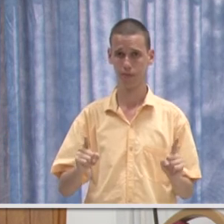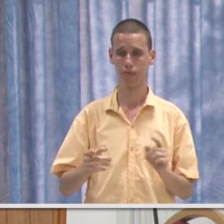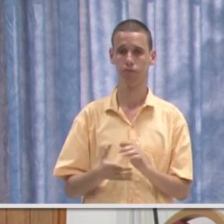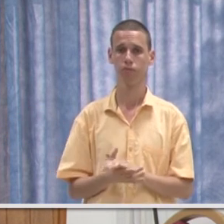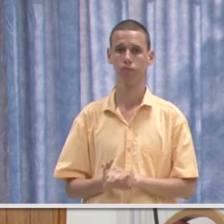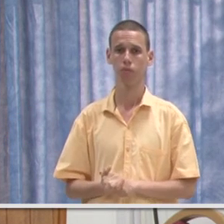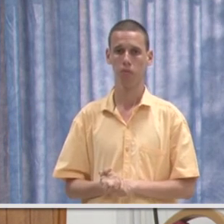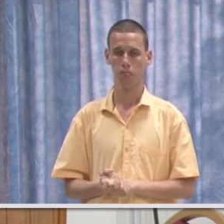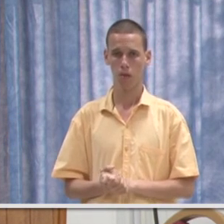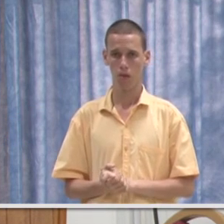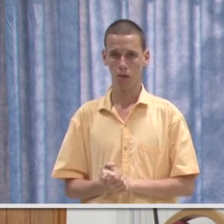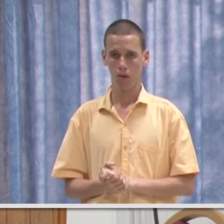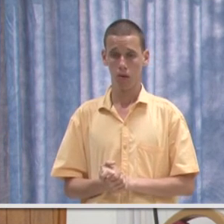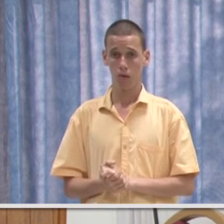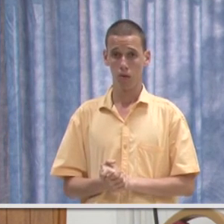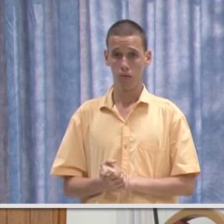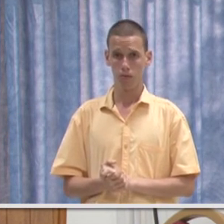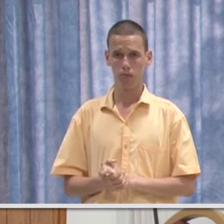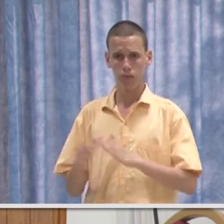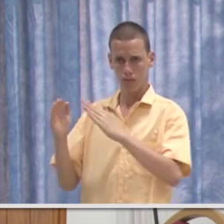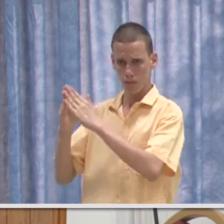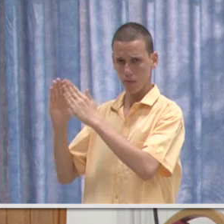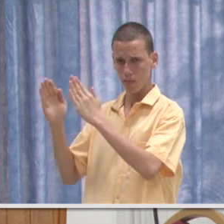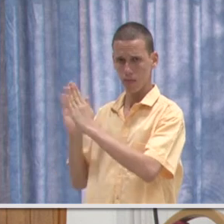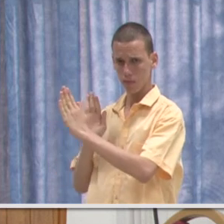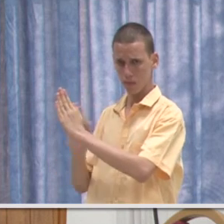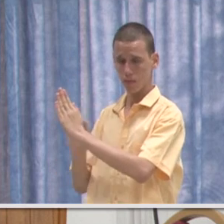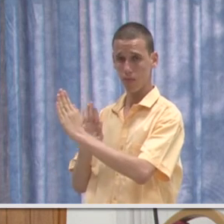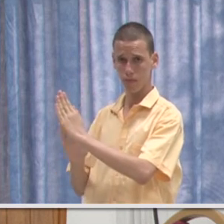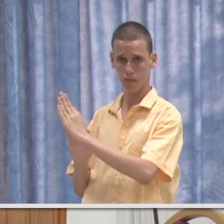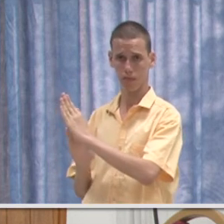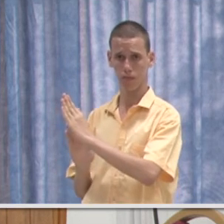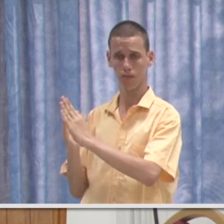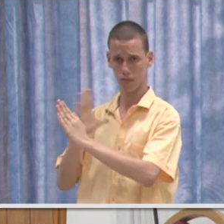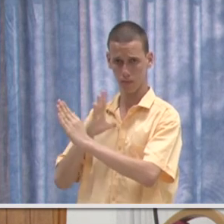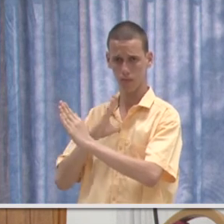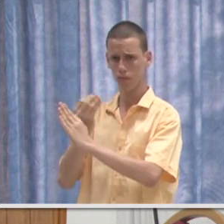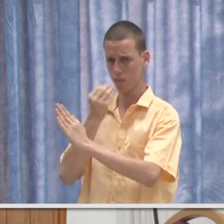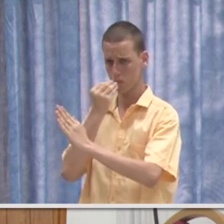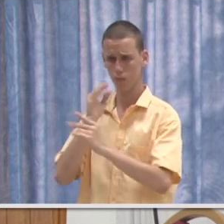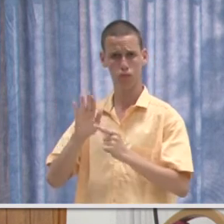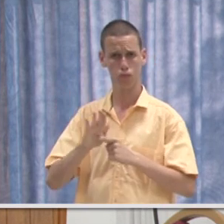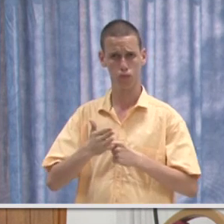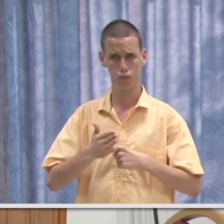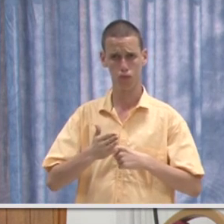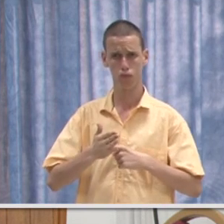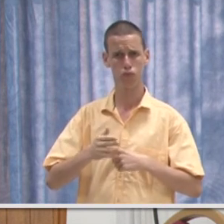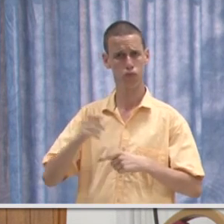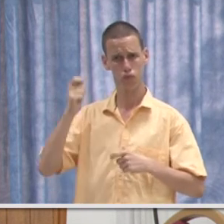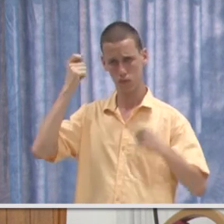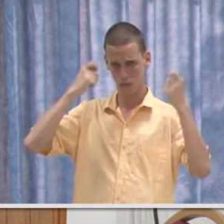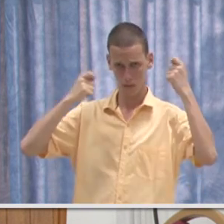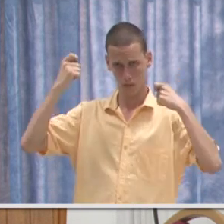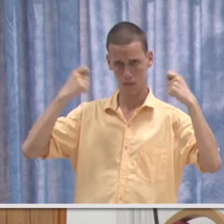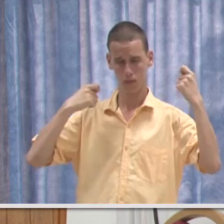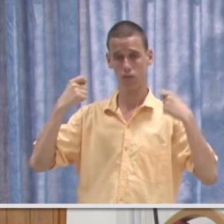en quarantaine tout gain provided avec il full board même nous provide serviette linen